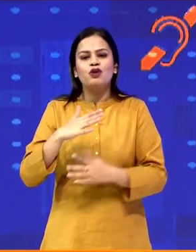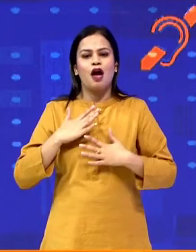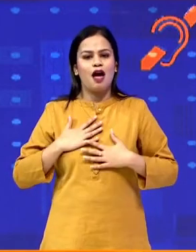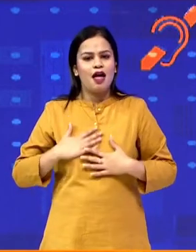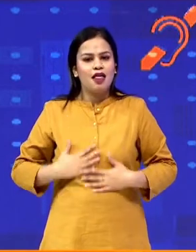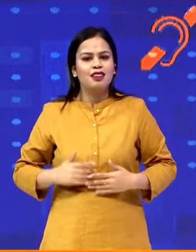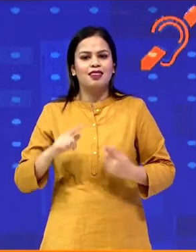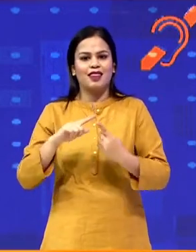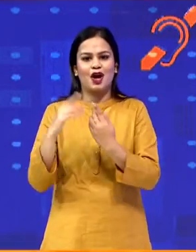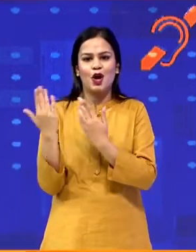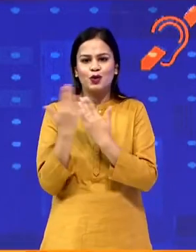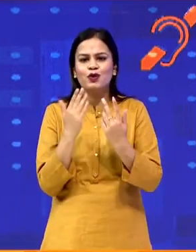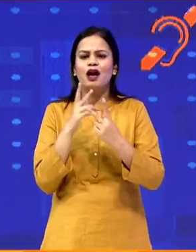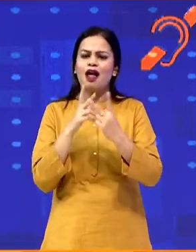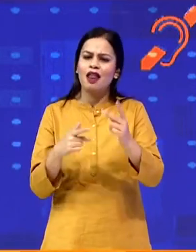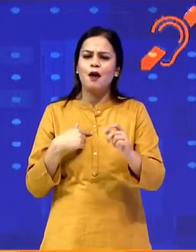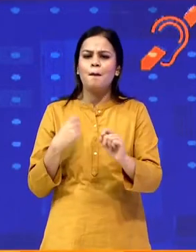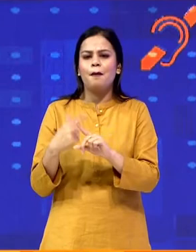एजुकेशन